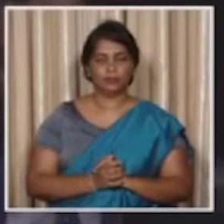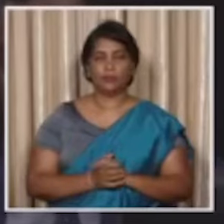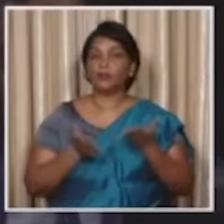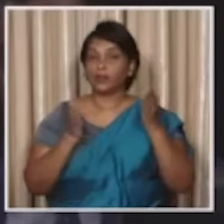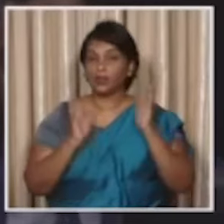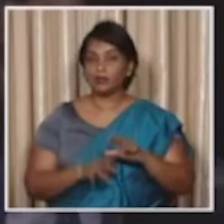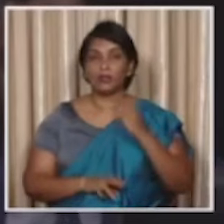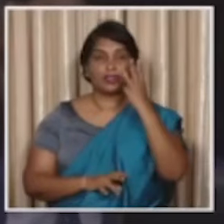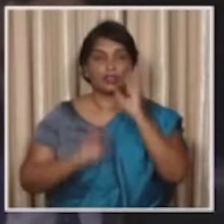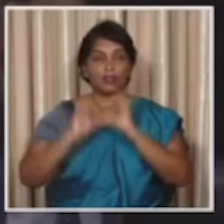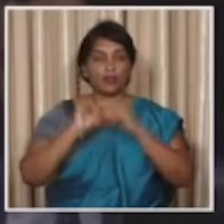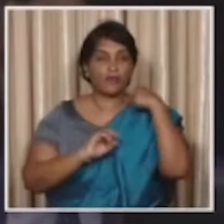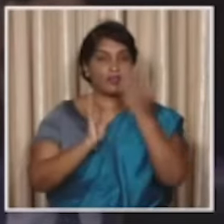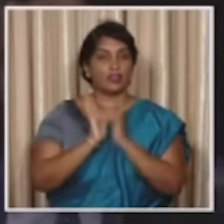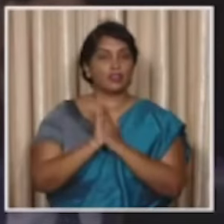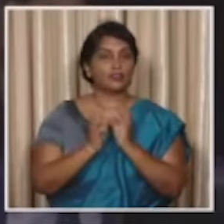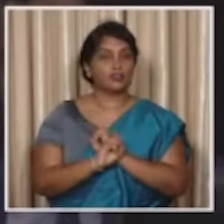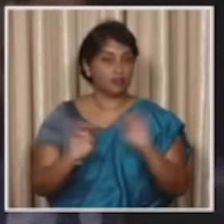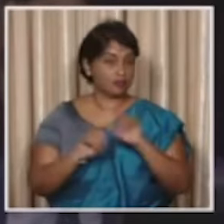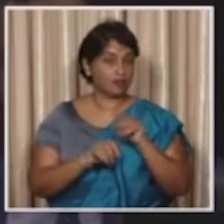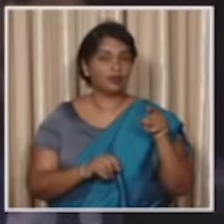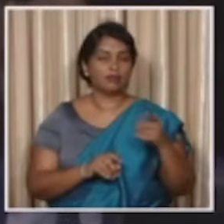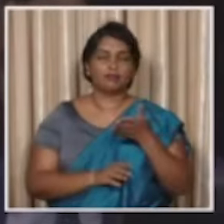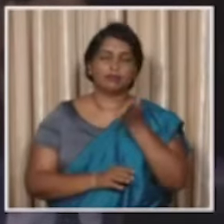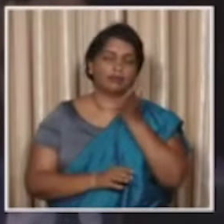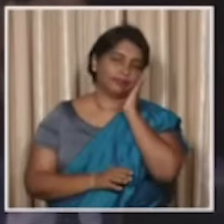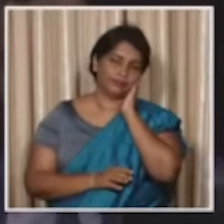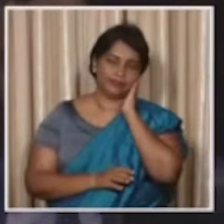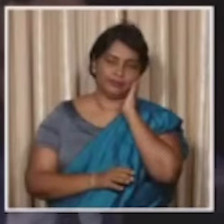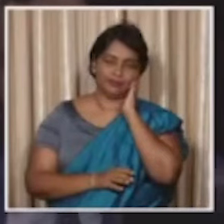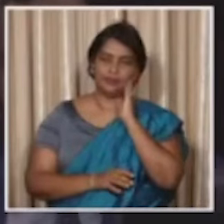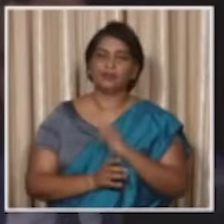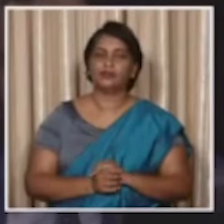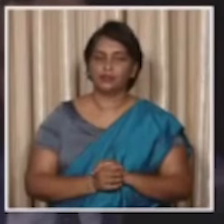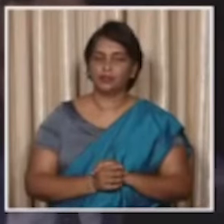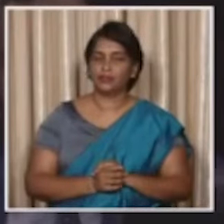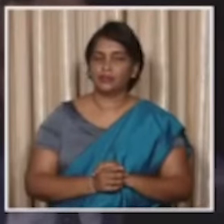අන්තිමට 103 Facebook කුලී හේවායෝ ටික බුදිය ගත්තා.